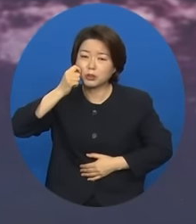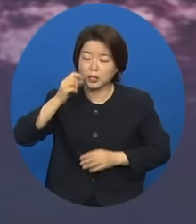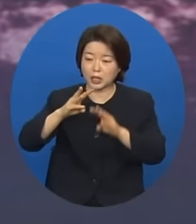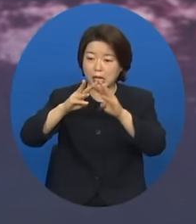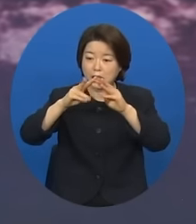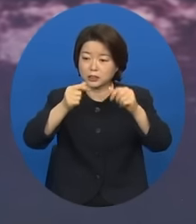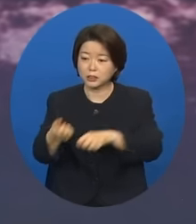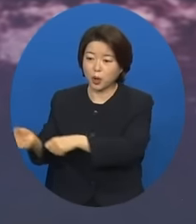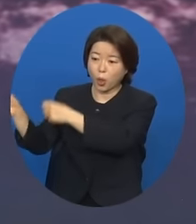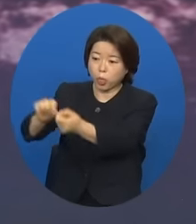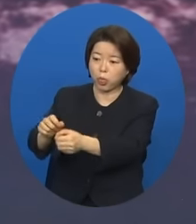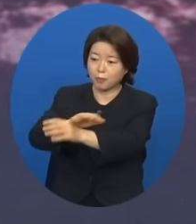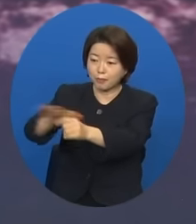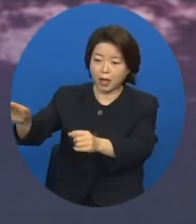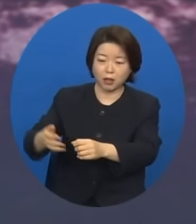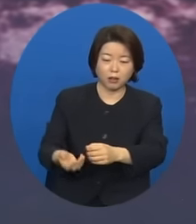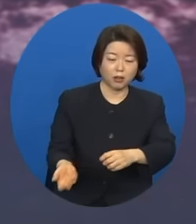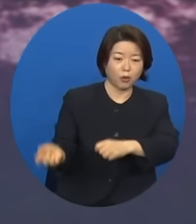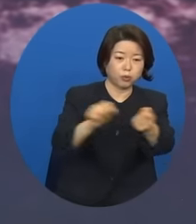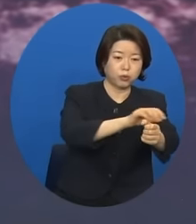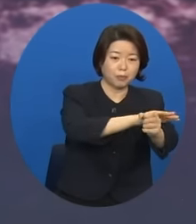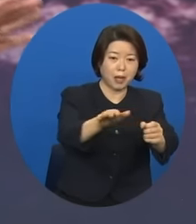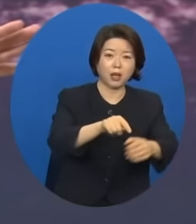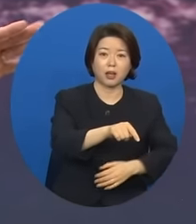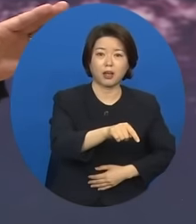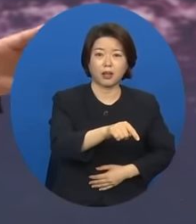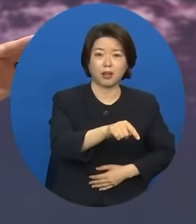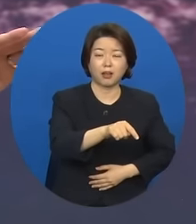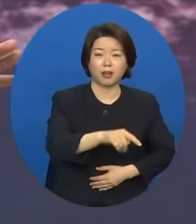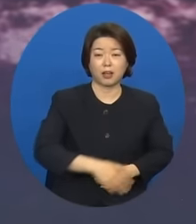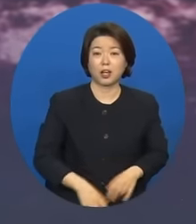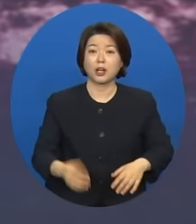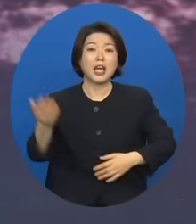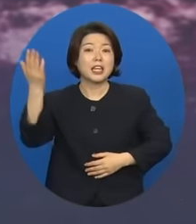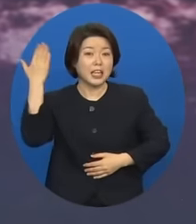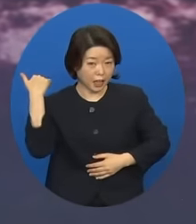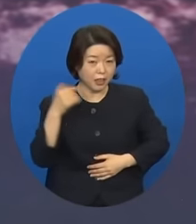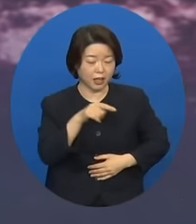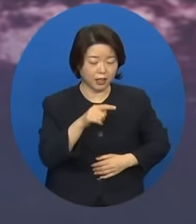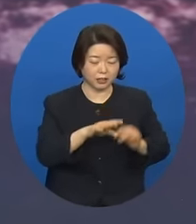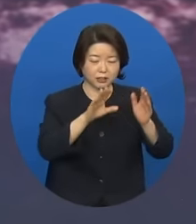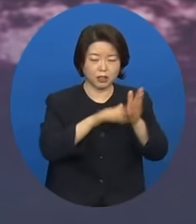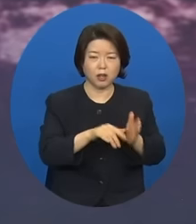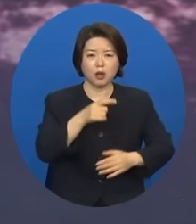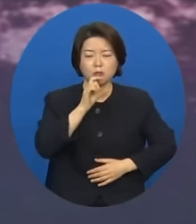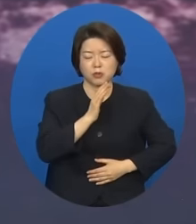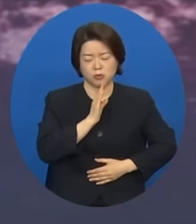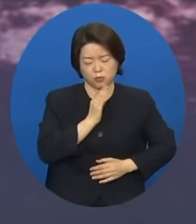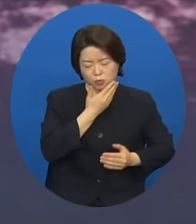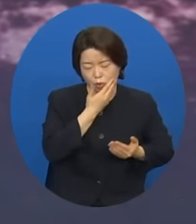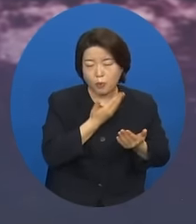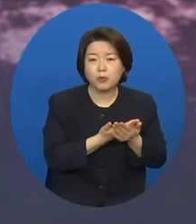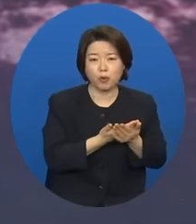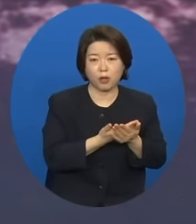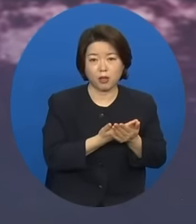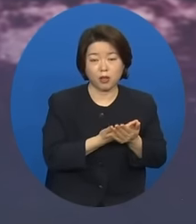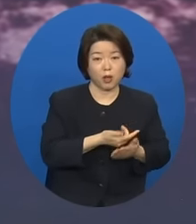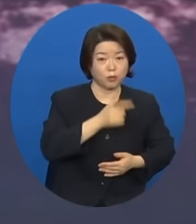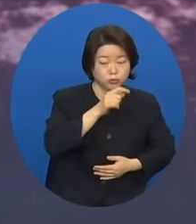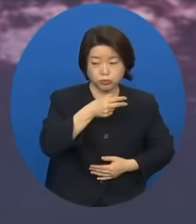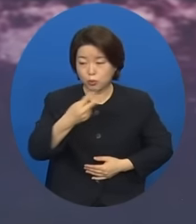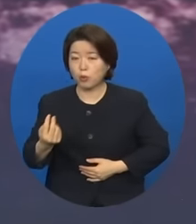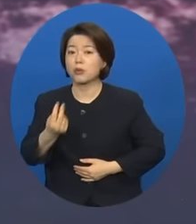막아버린 겁니다 그 그 당시에 여러분 고대 군도 뭐 지금도 마찬가지인데요 물이 너무나 귀한 거죠 물은 곧